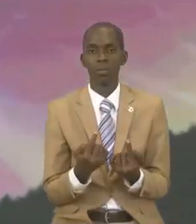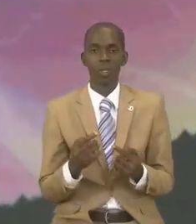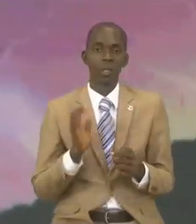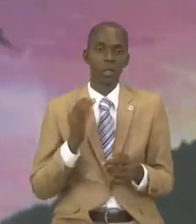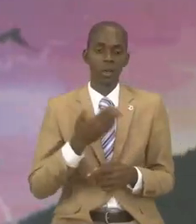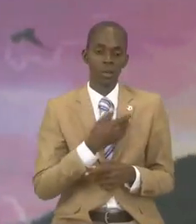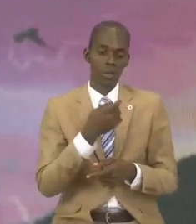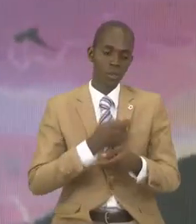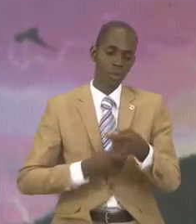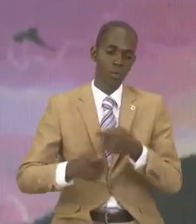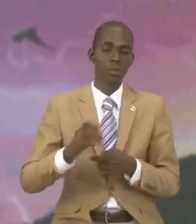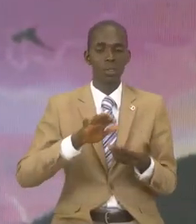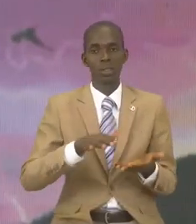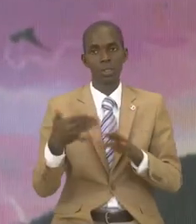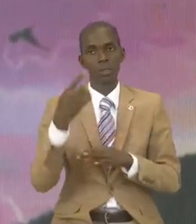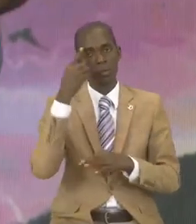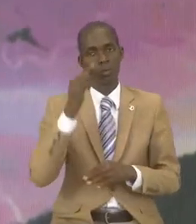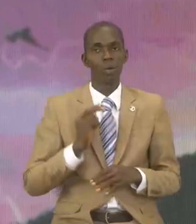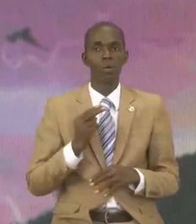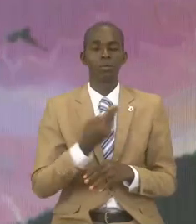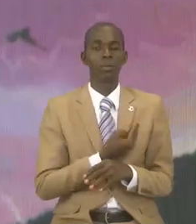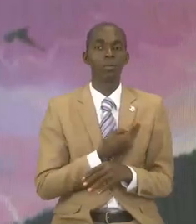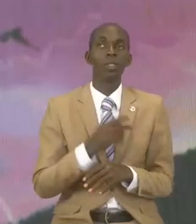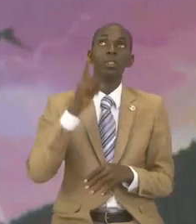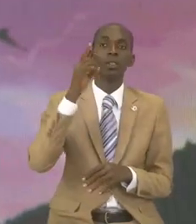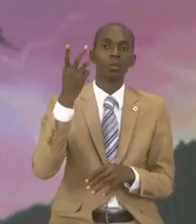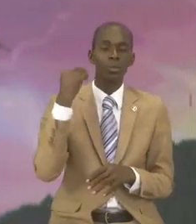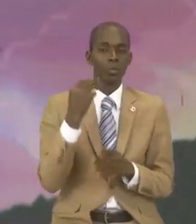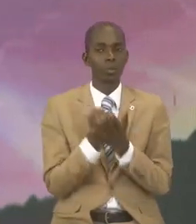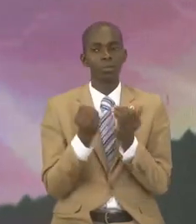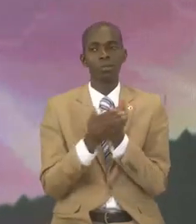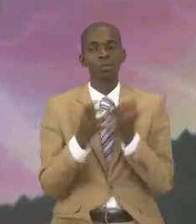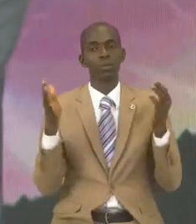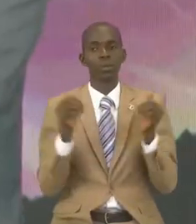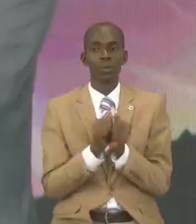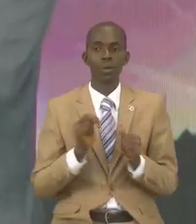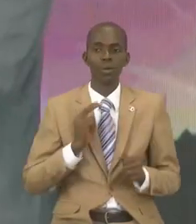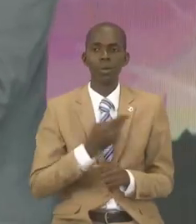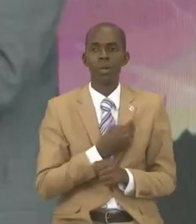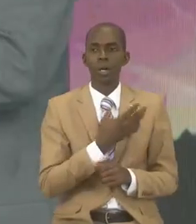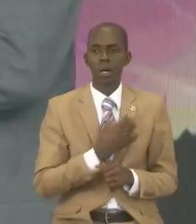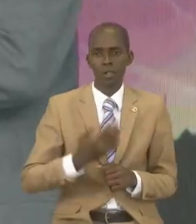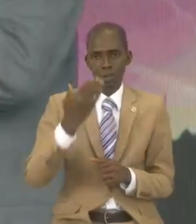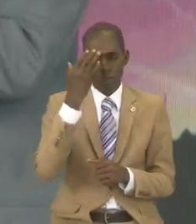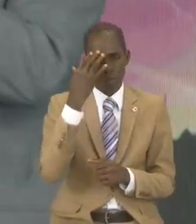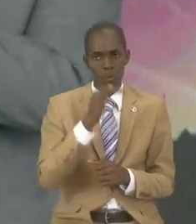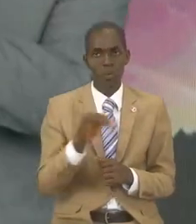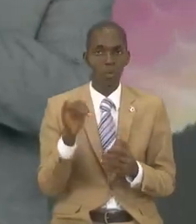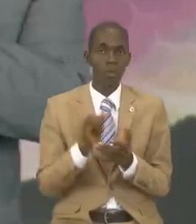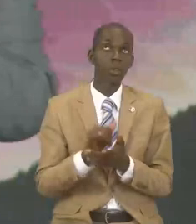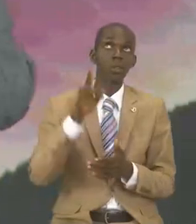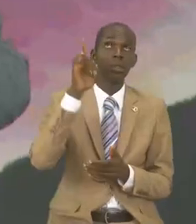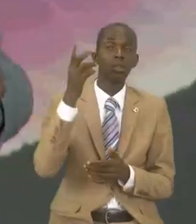notre substitut est mort pour nous. Il a été crucifié pour nous. Et